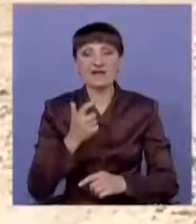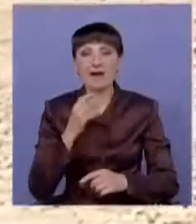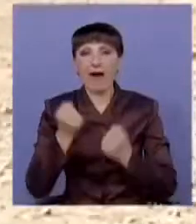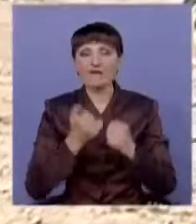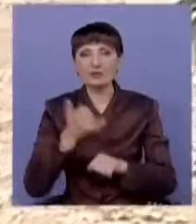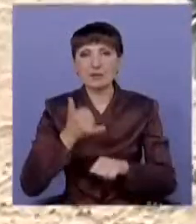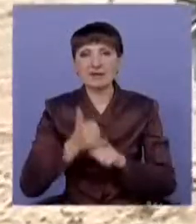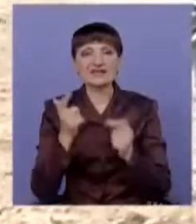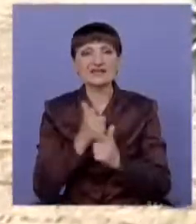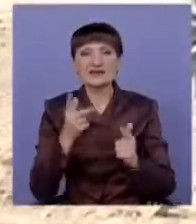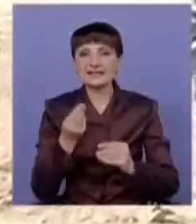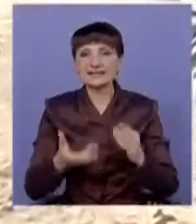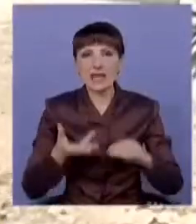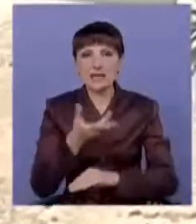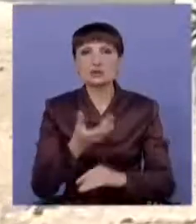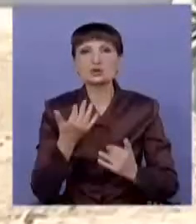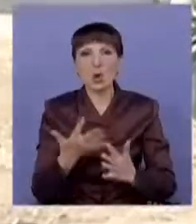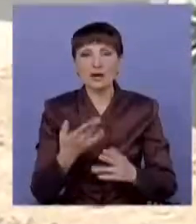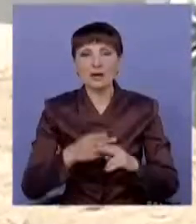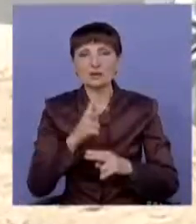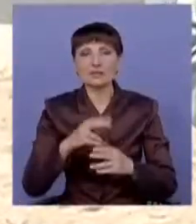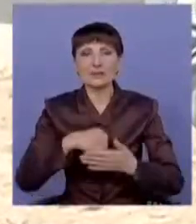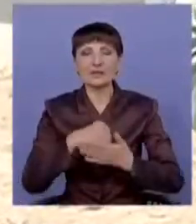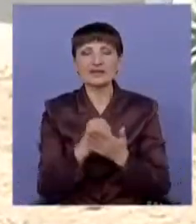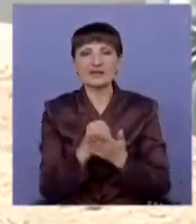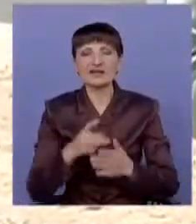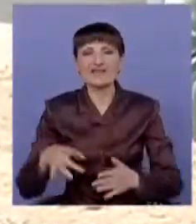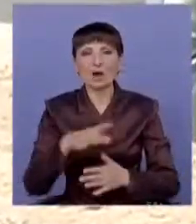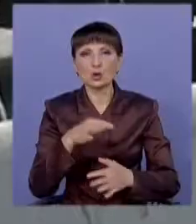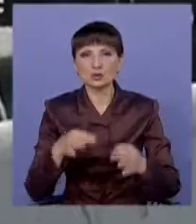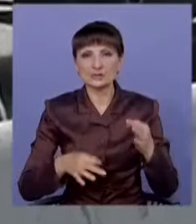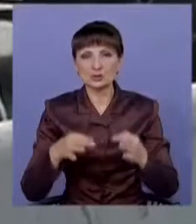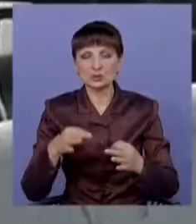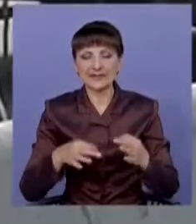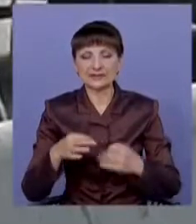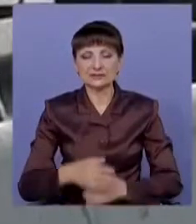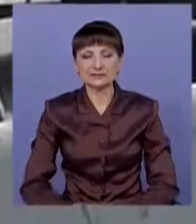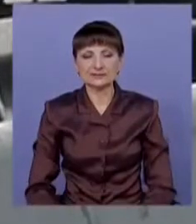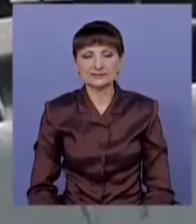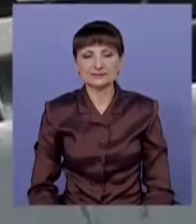не согласны с суммой компенсации, которую им определили в районном суде.